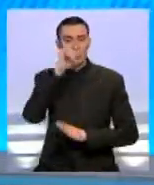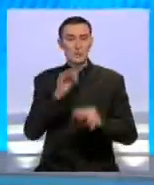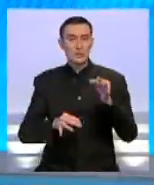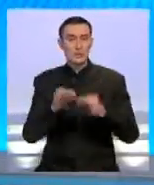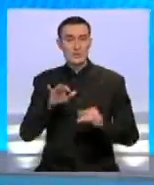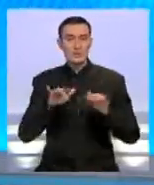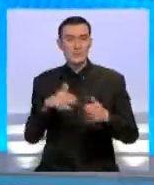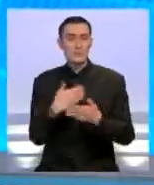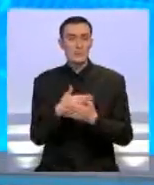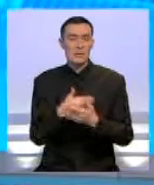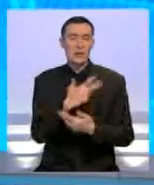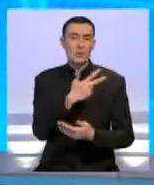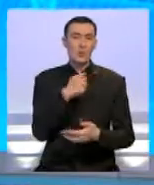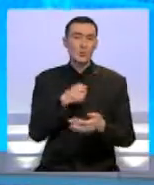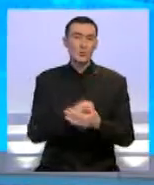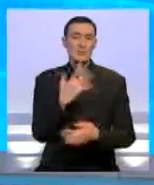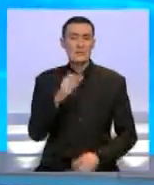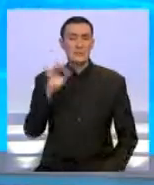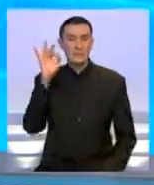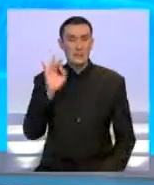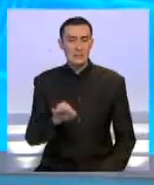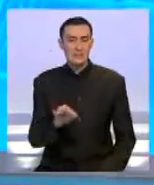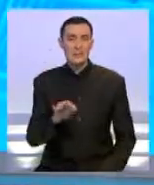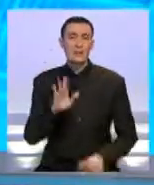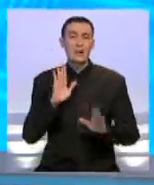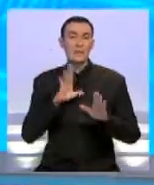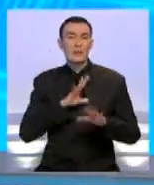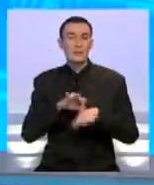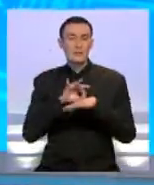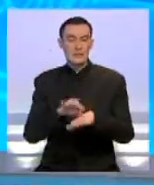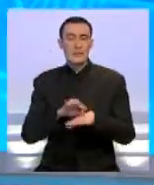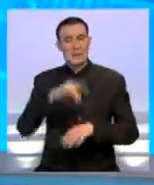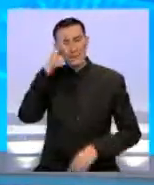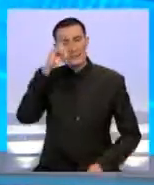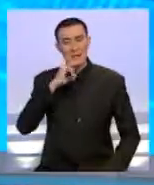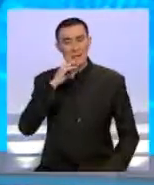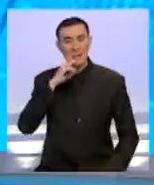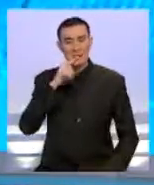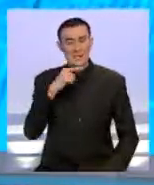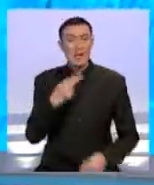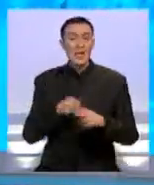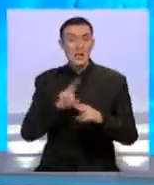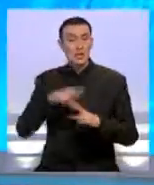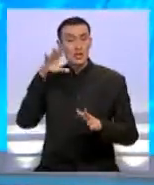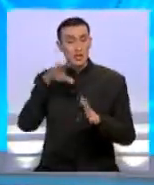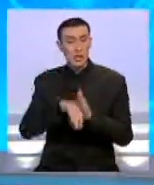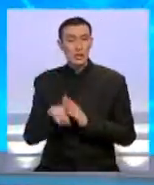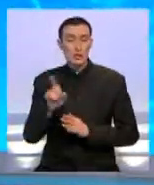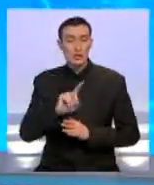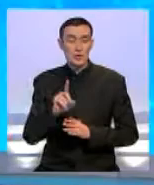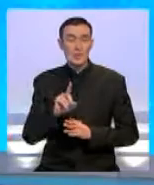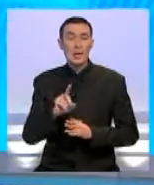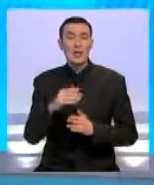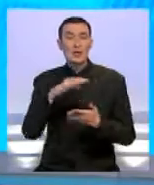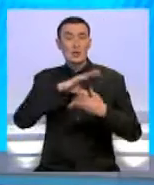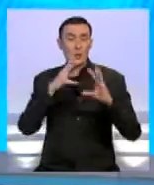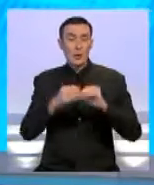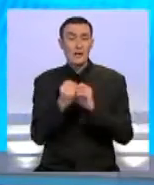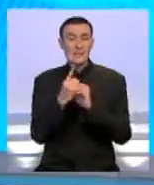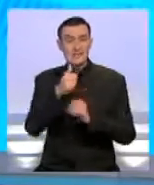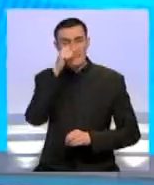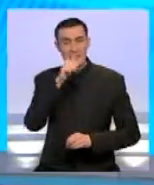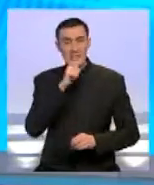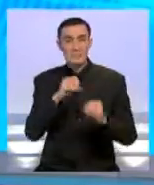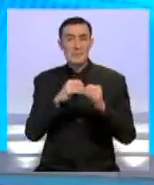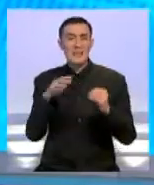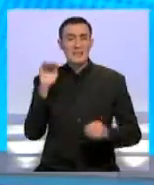дел примерно от 3 до 5% рассматривались на казахском. А это значит, что из рассмотренных по итогам 11